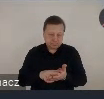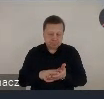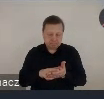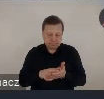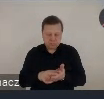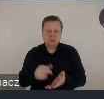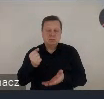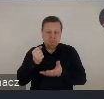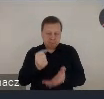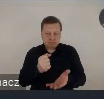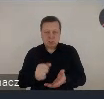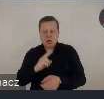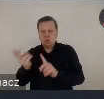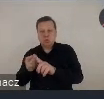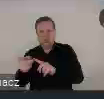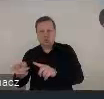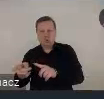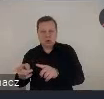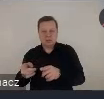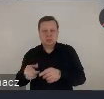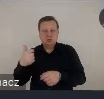do dofinansowania, w ścieżce drugiej